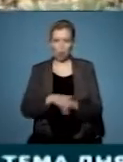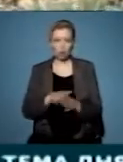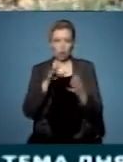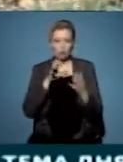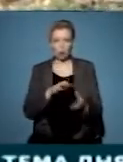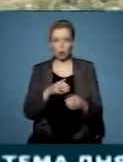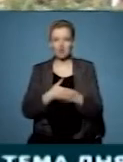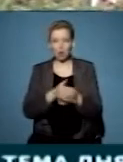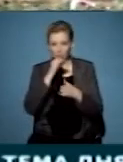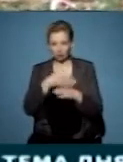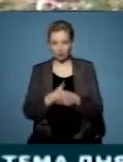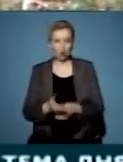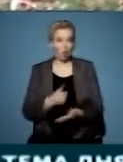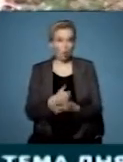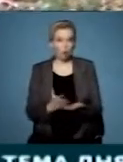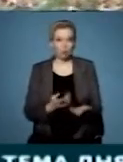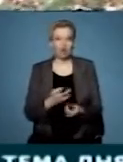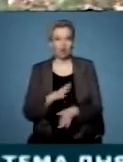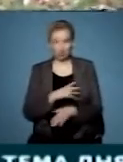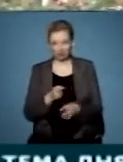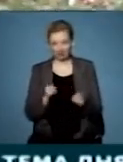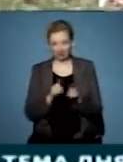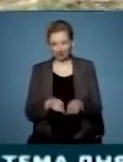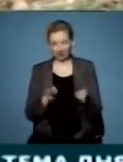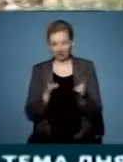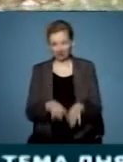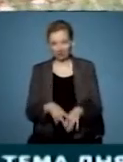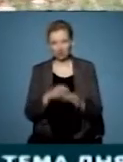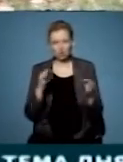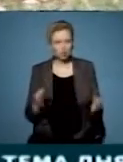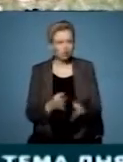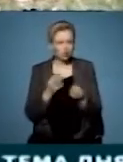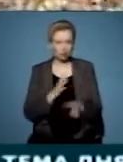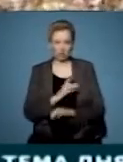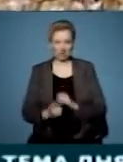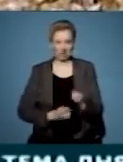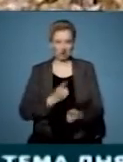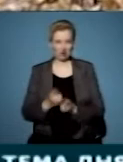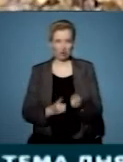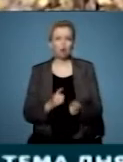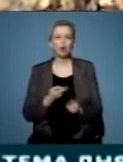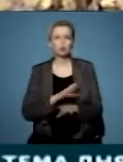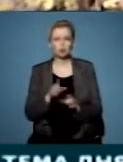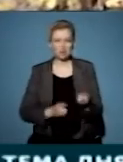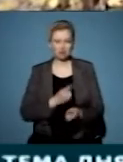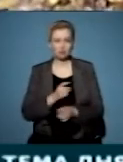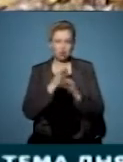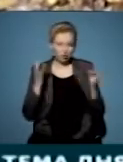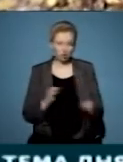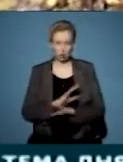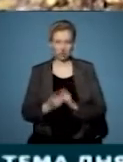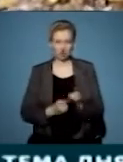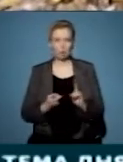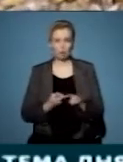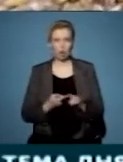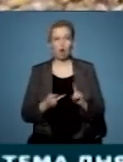можуть відкритися. Обслуговування, яке було, таке лишилося. Ну нічого ж не міняється. Ну, що ж з цього зміниться? Ну нічого не зміниться.